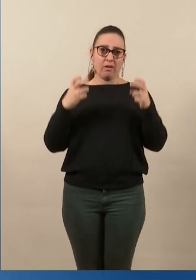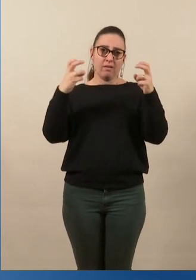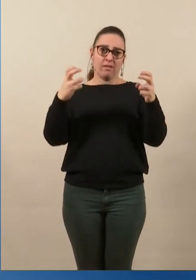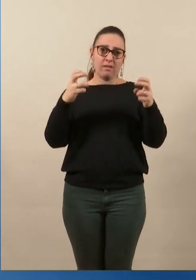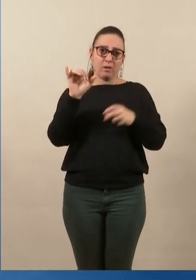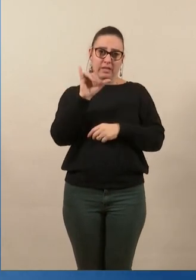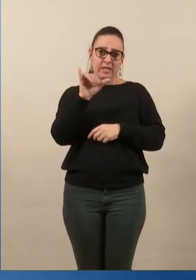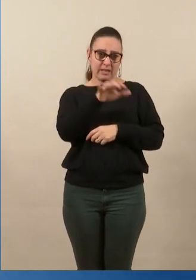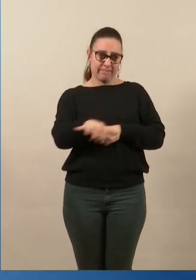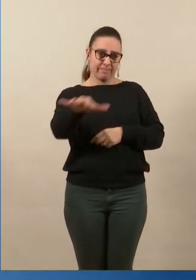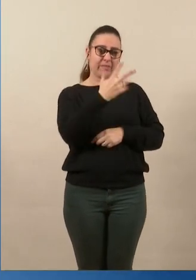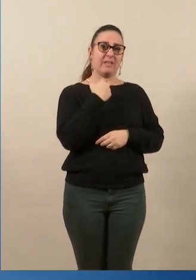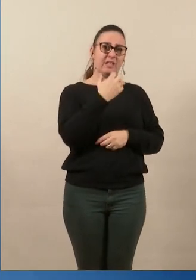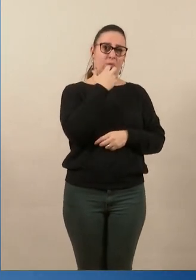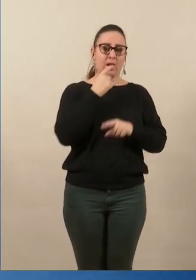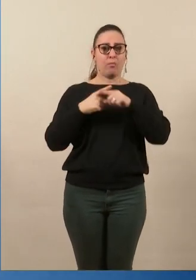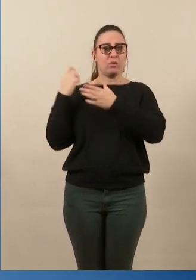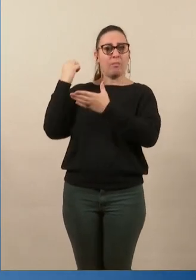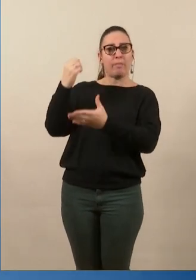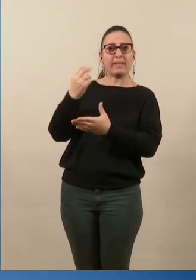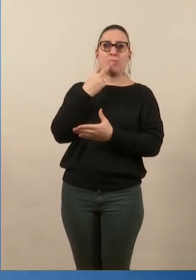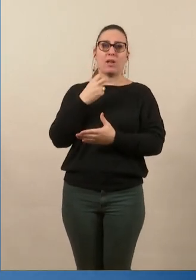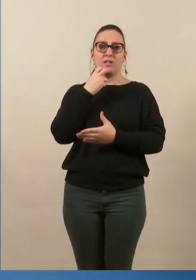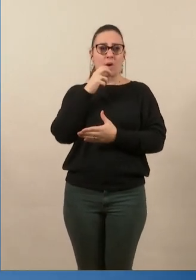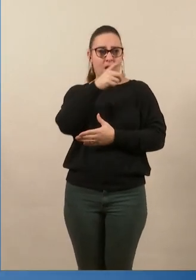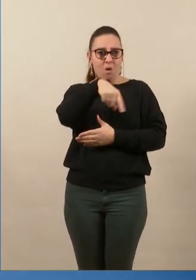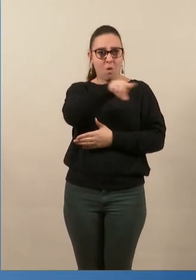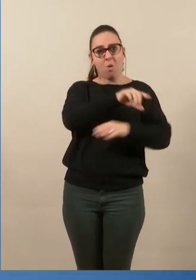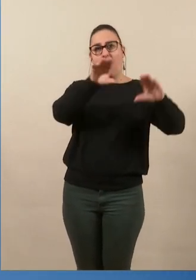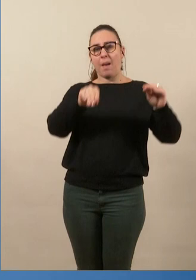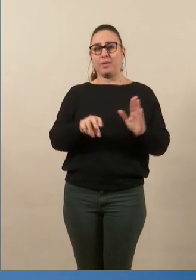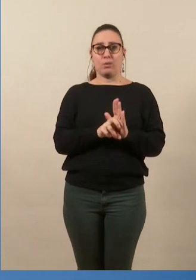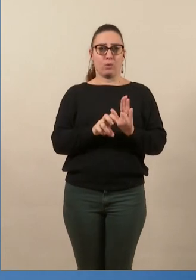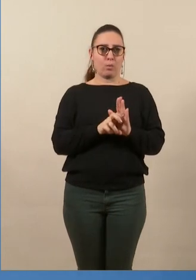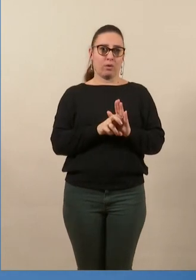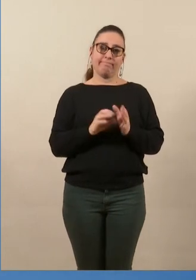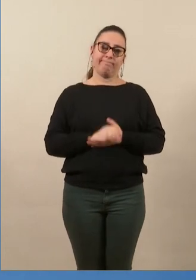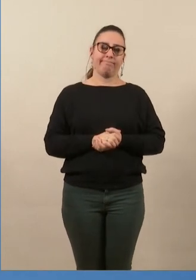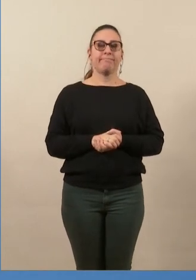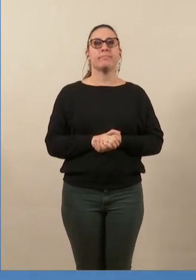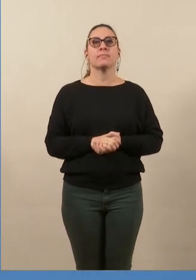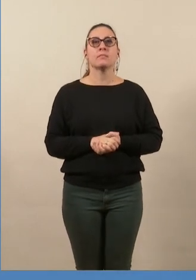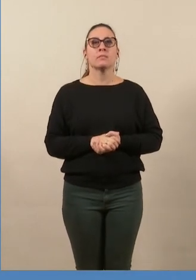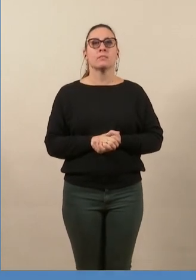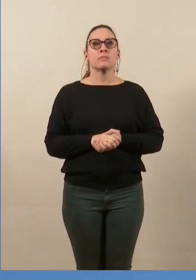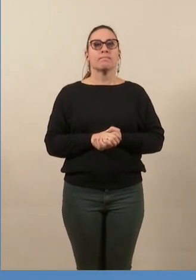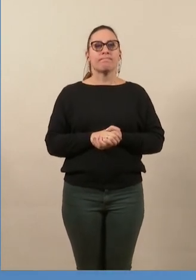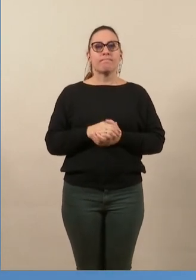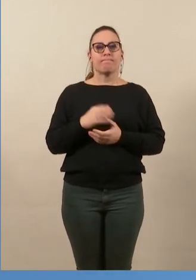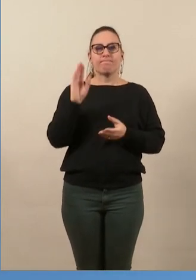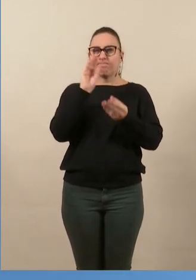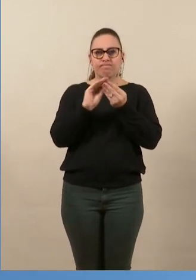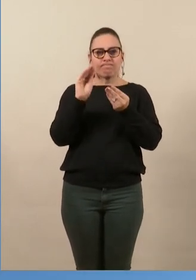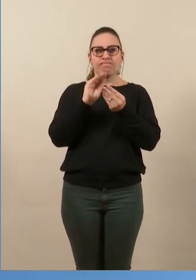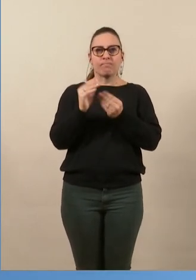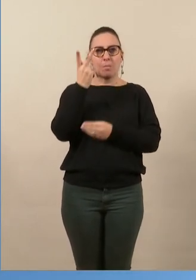citoyens et pour le patrimoine commun des citoyens qui vivent à Grenoble les grenobl il quelque chose que je comprends pas bien